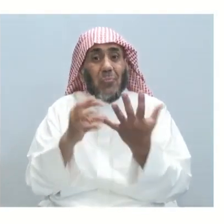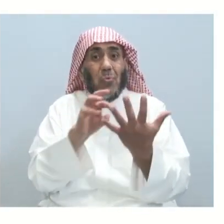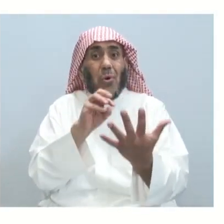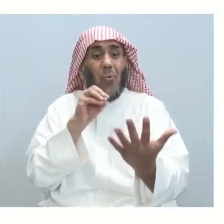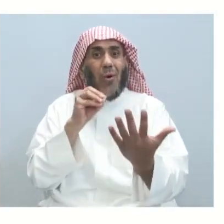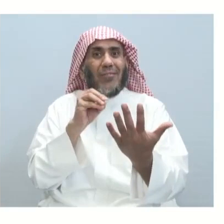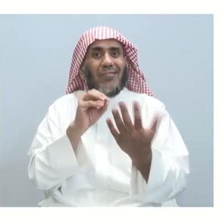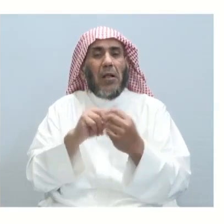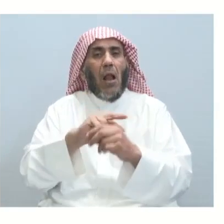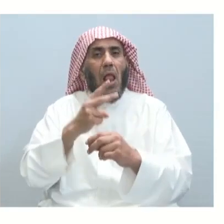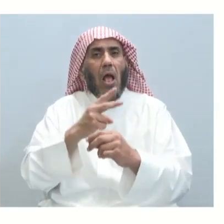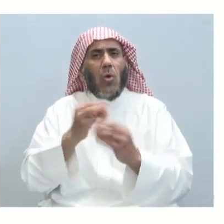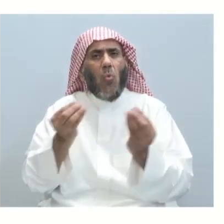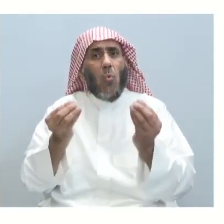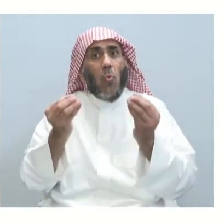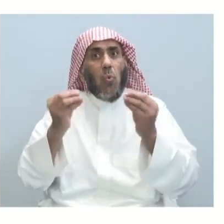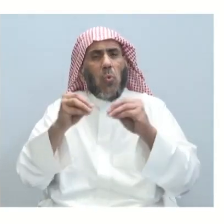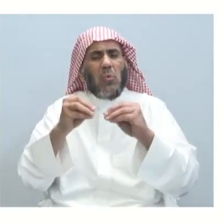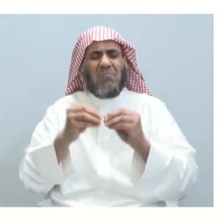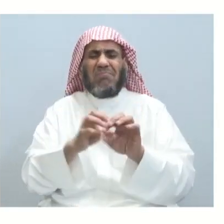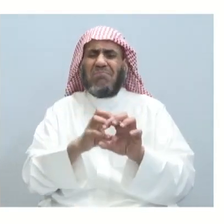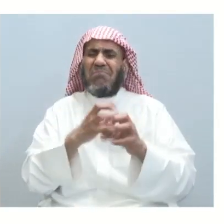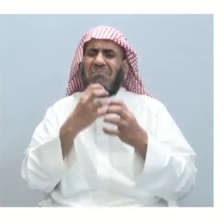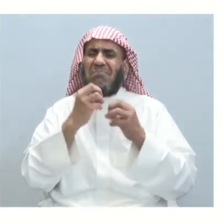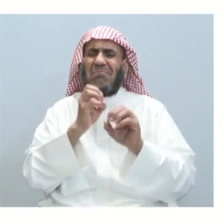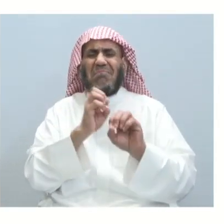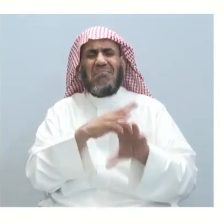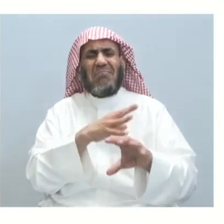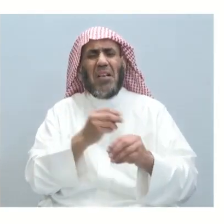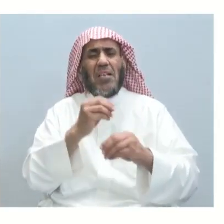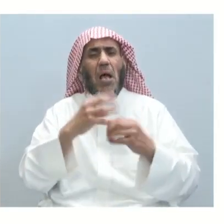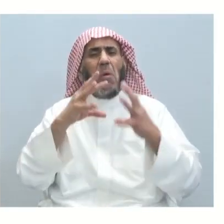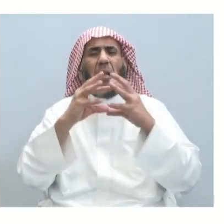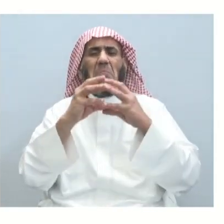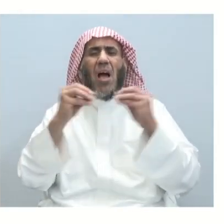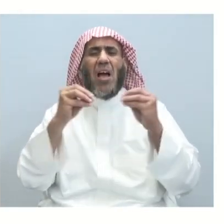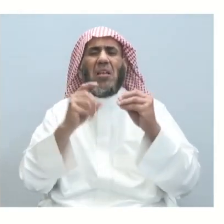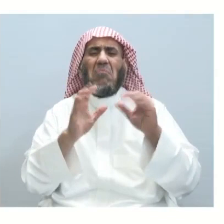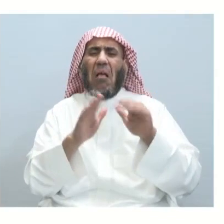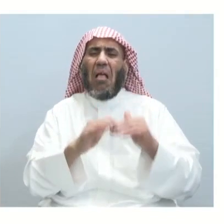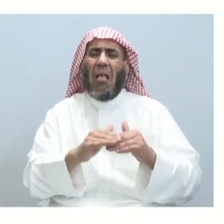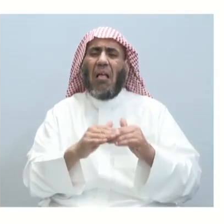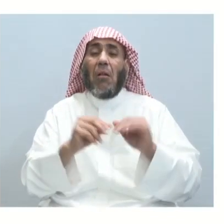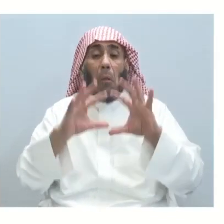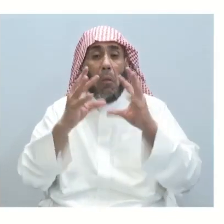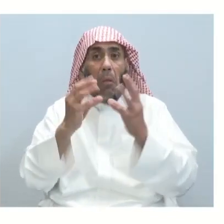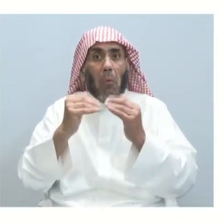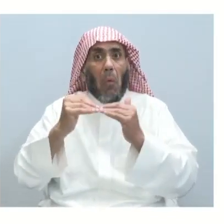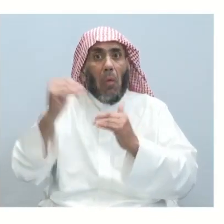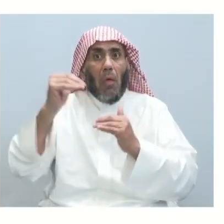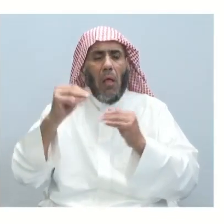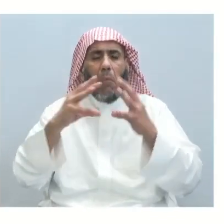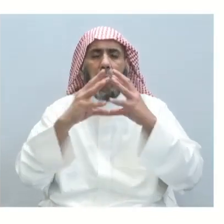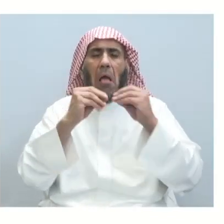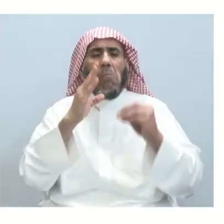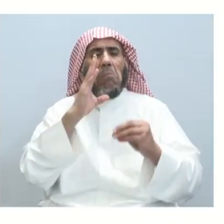مشوقه لكن ان زادت تكون مستهجن وغير مستساغ وتكون على حساب المعاني يعني ان طغت فانها ستكون على حساب المعاني